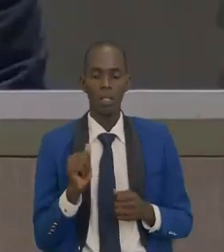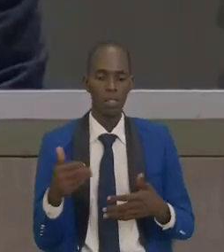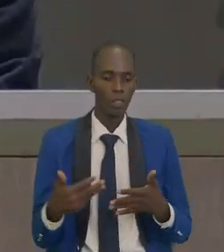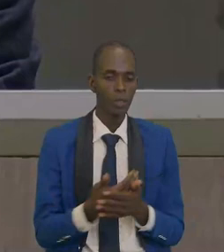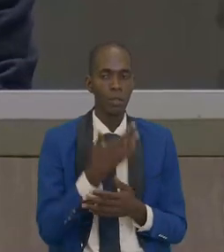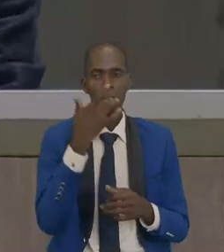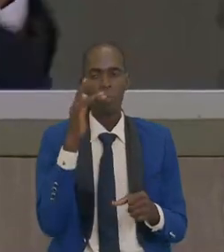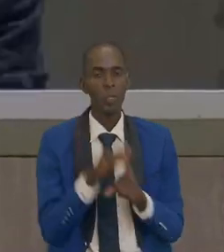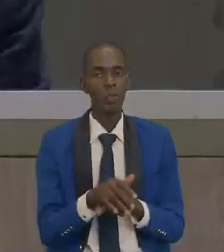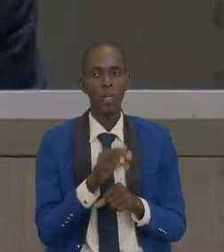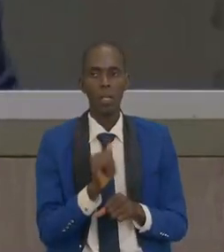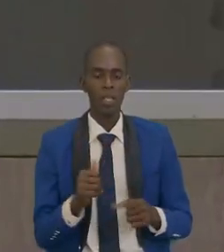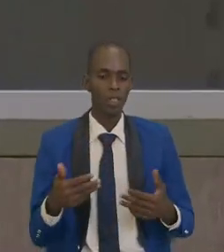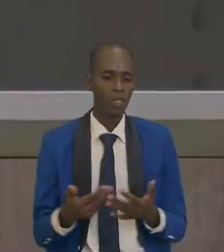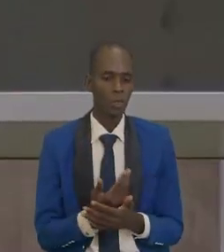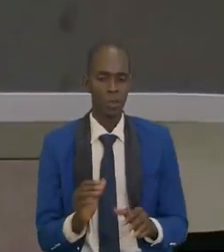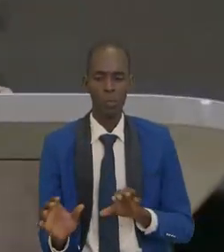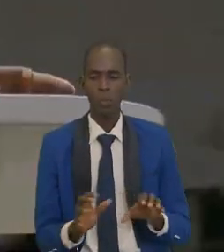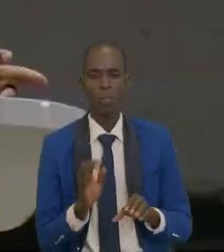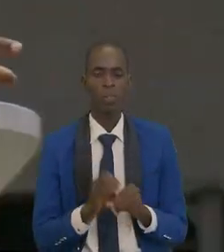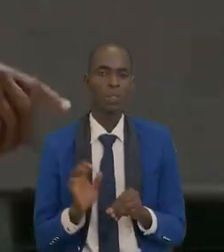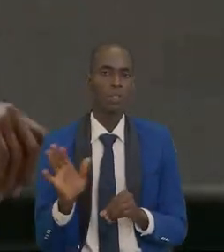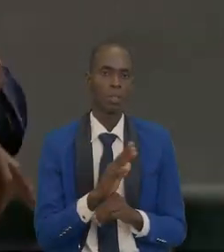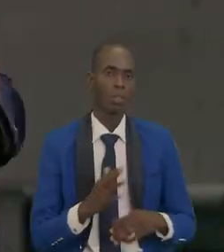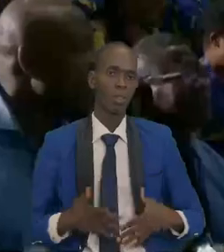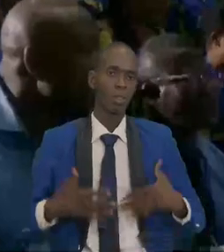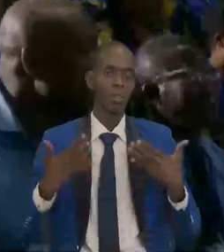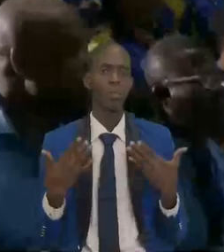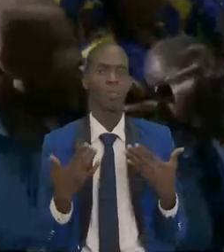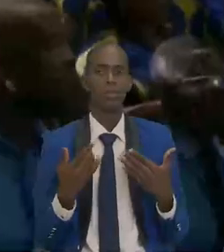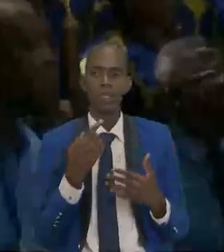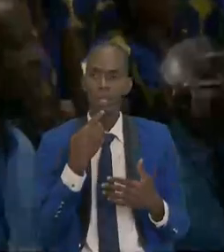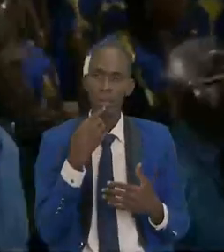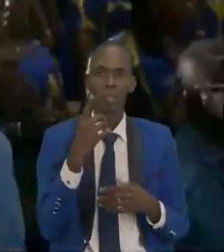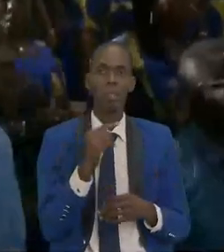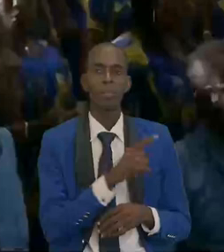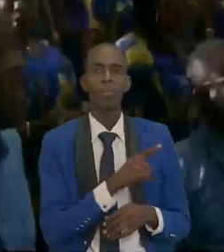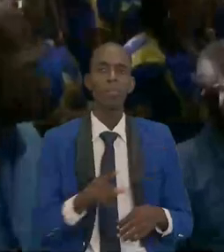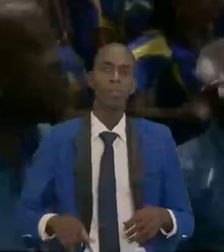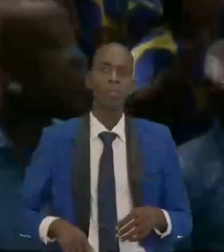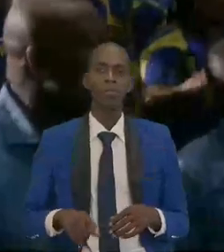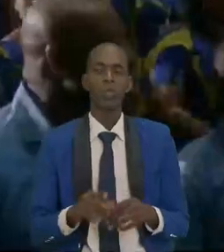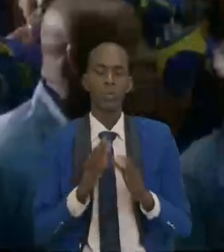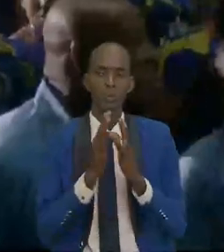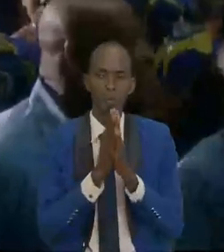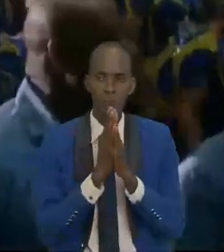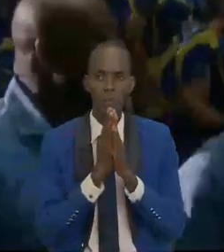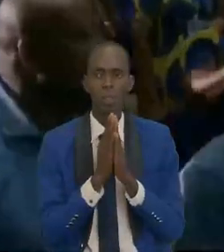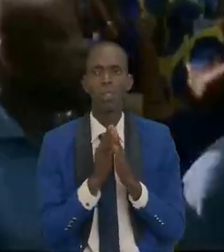promesse. Un nouvel accomplissement dans ta vie. Parle au Seigneur, parle au Seigneur.